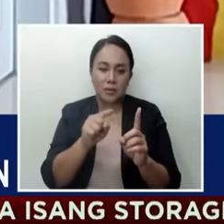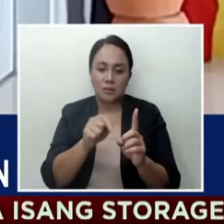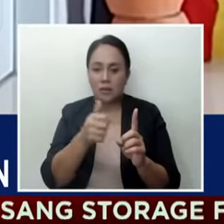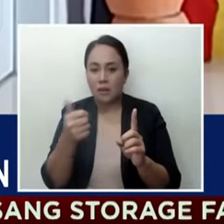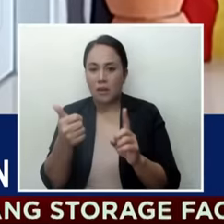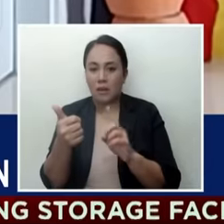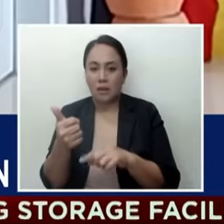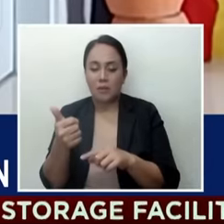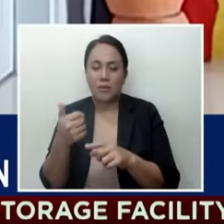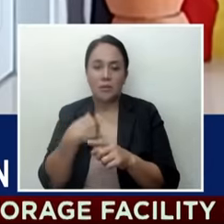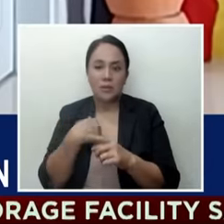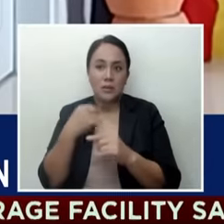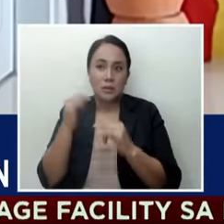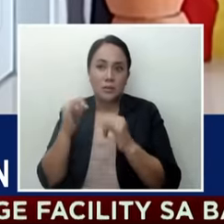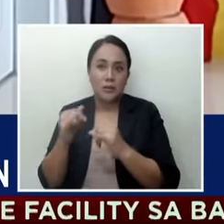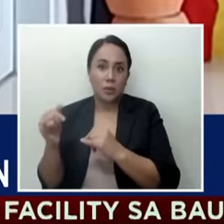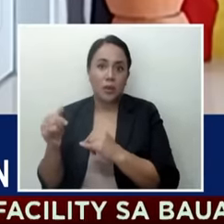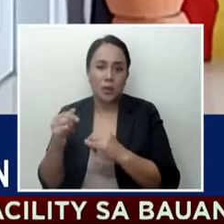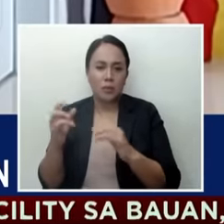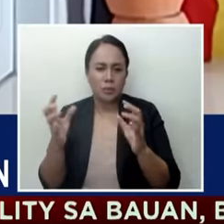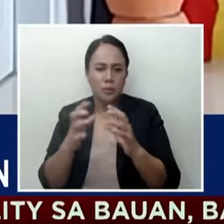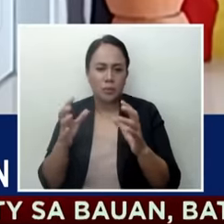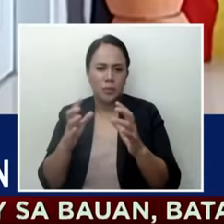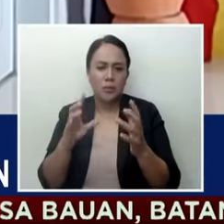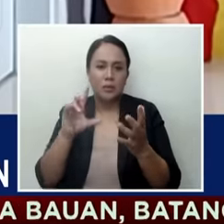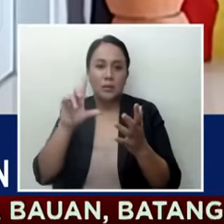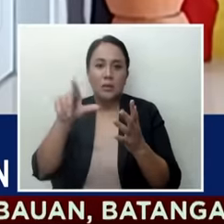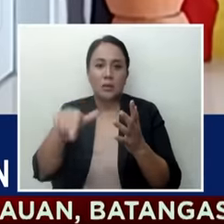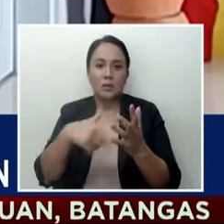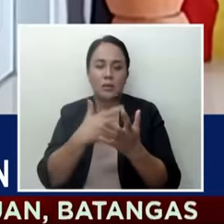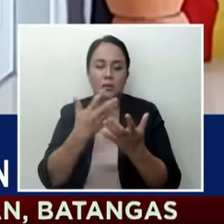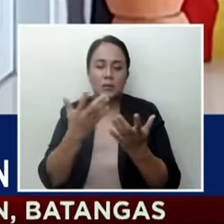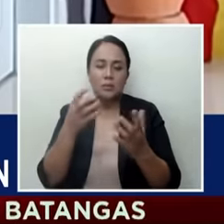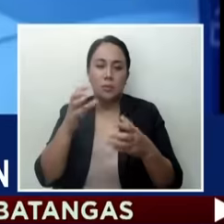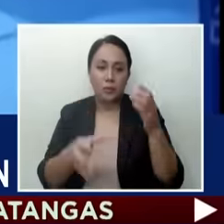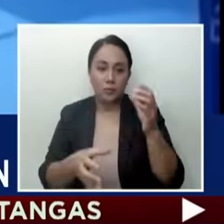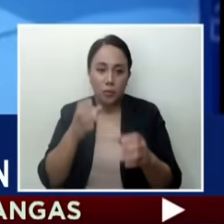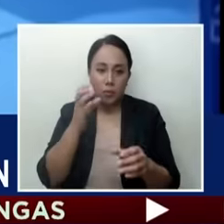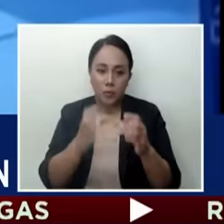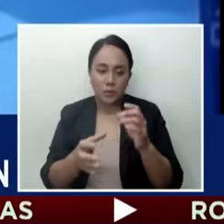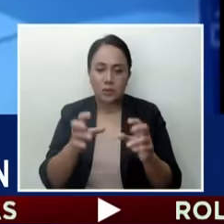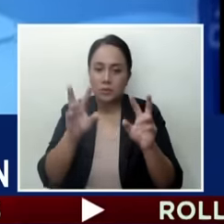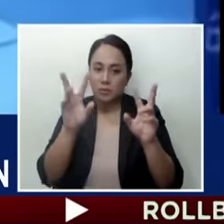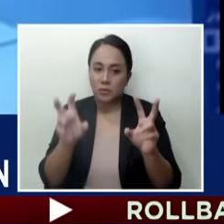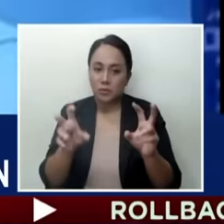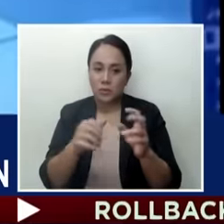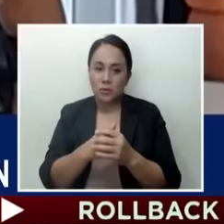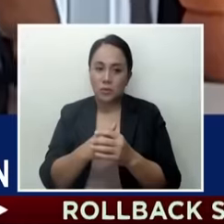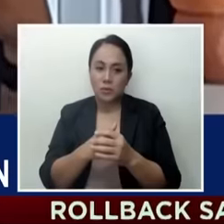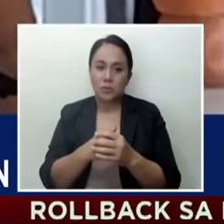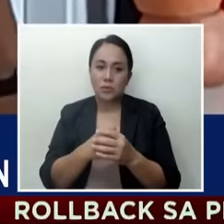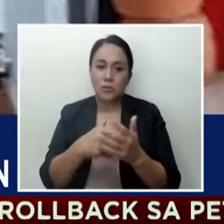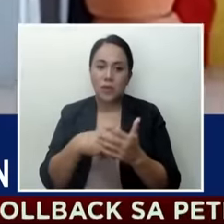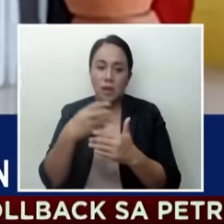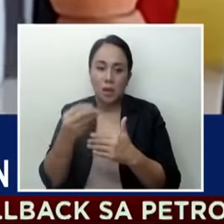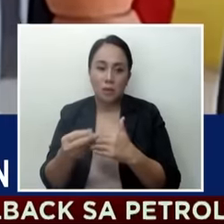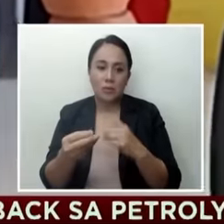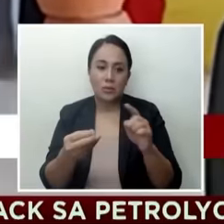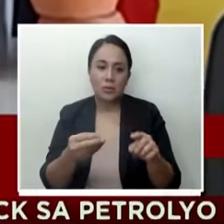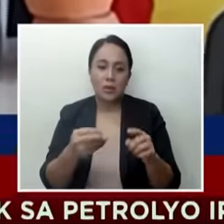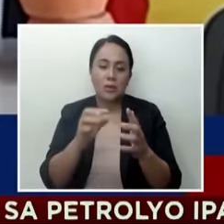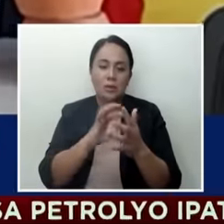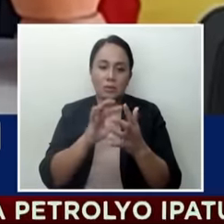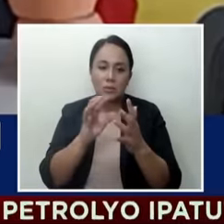some individuals. Na umabot sa korte yung issue. Inilabas na kanina ang